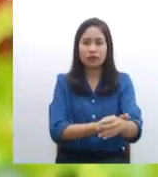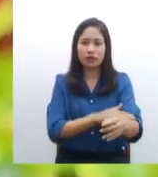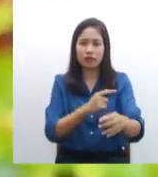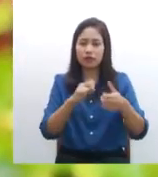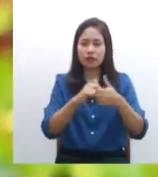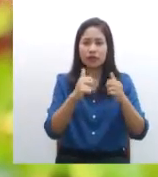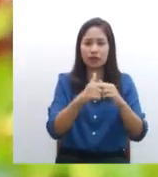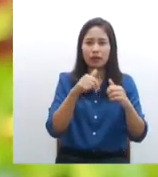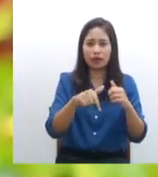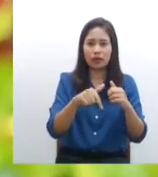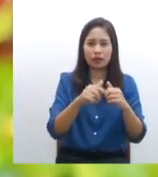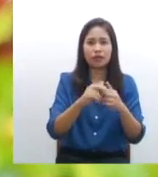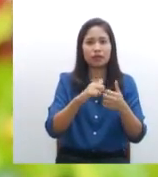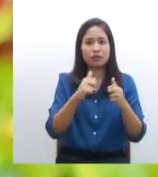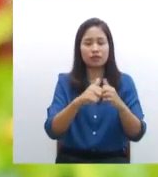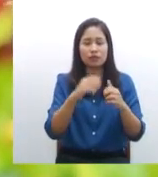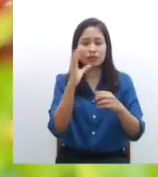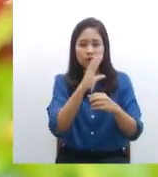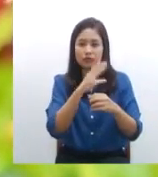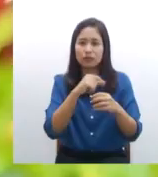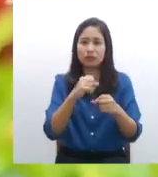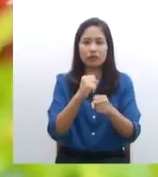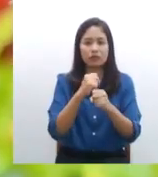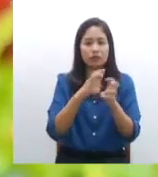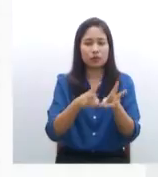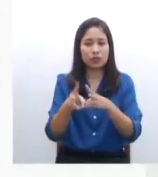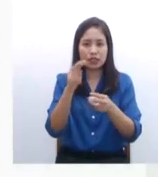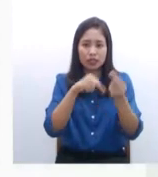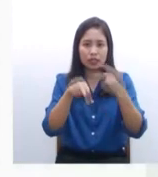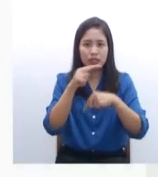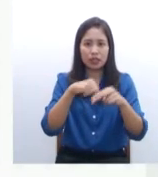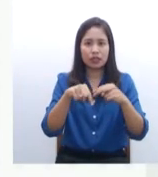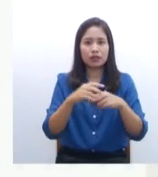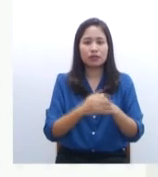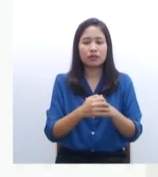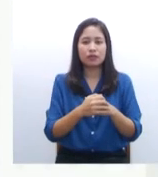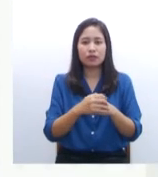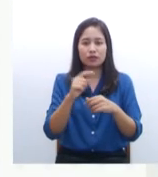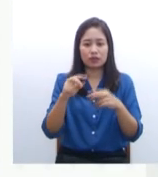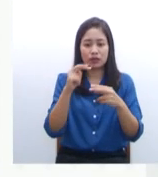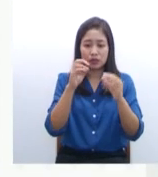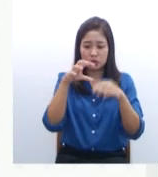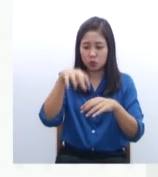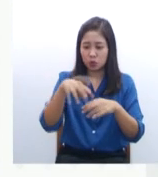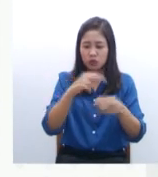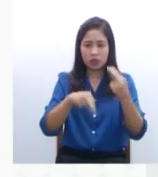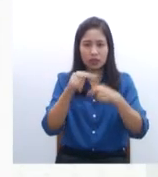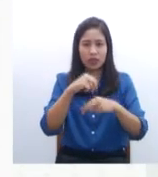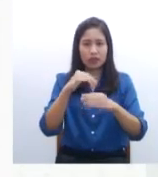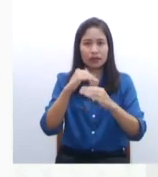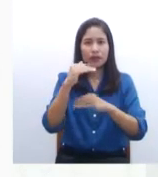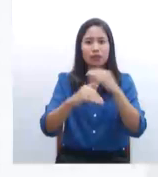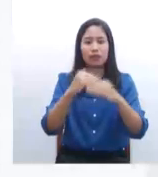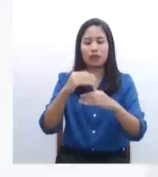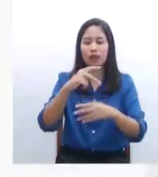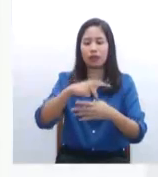เทศไม่ทราบความก้าวหน้าของผลการนิเทศจึงได้พัฒนาการนิเทศการศึกษาผ่านเครือข่ายคอมพิวเ